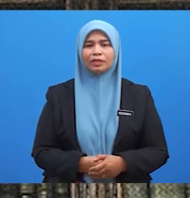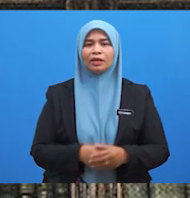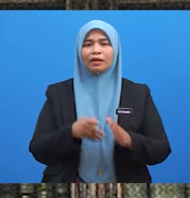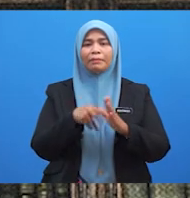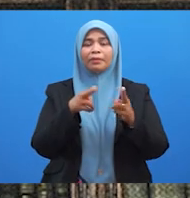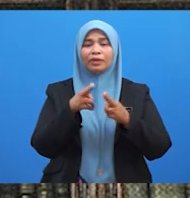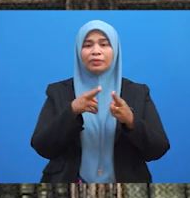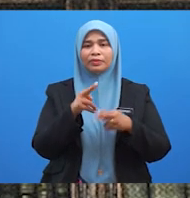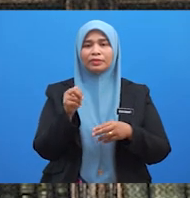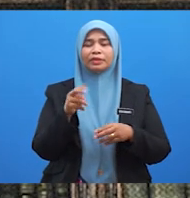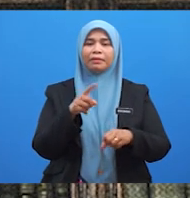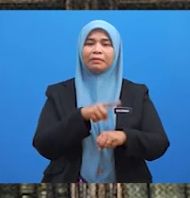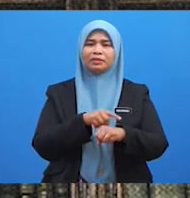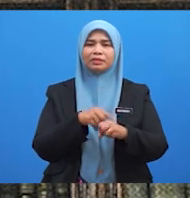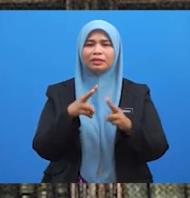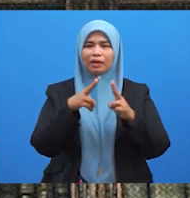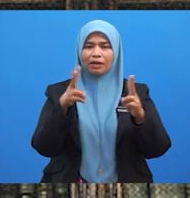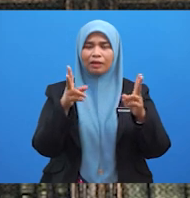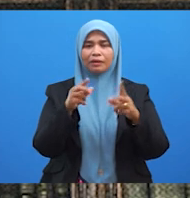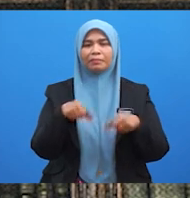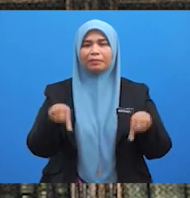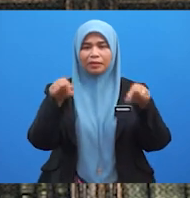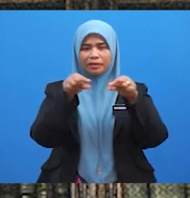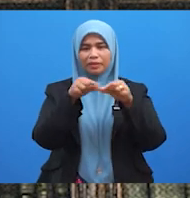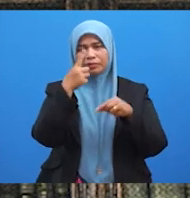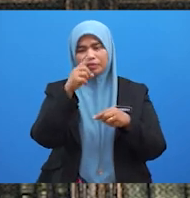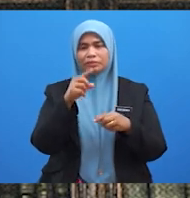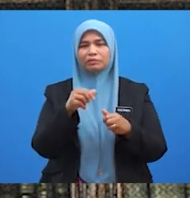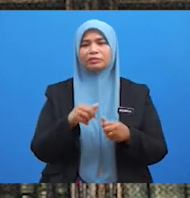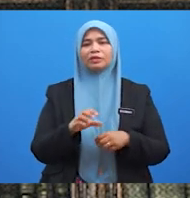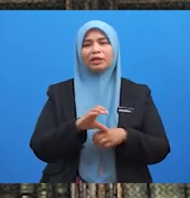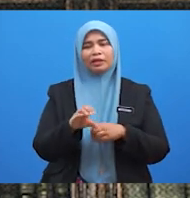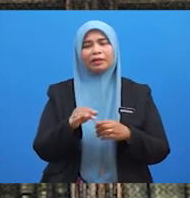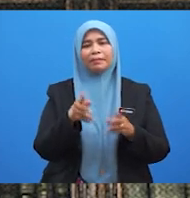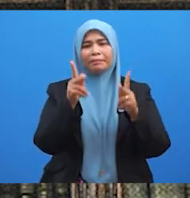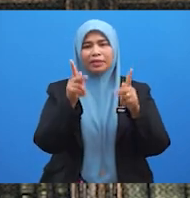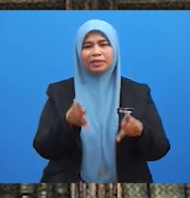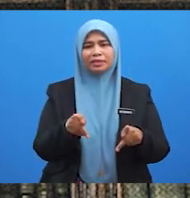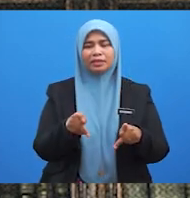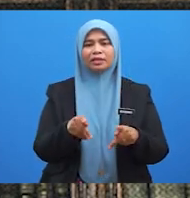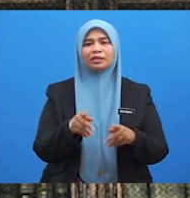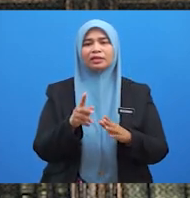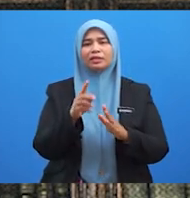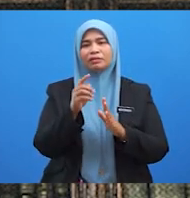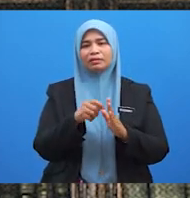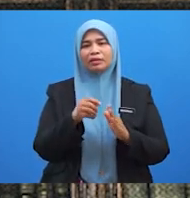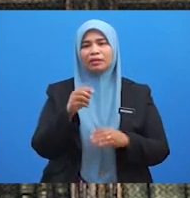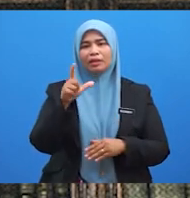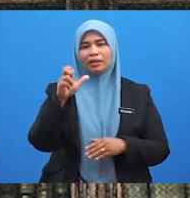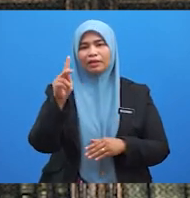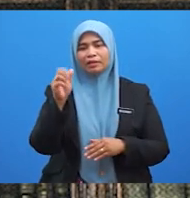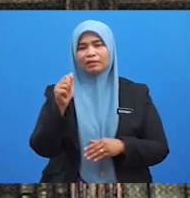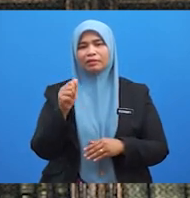Pengurusan masa amat penting untuk mengelakkan pelajar-pelajar terleka